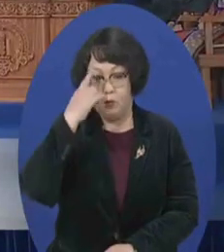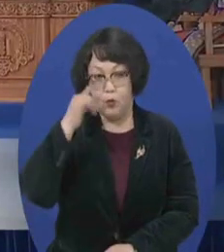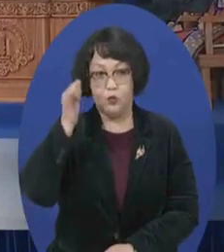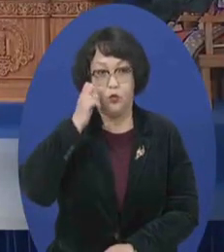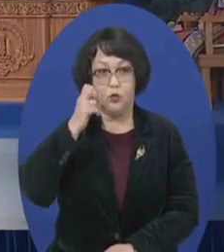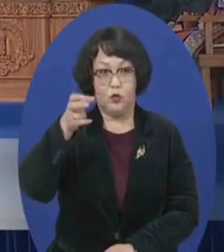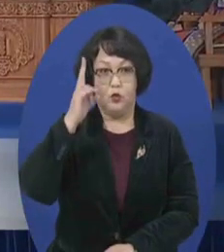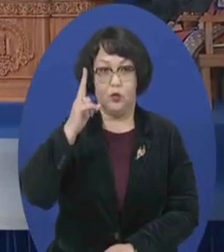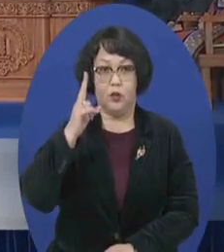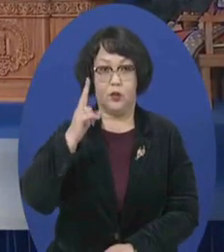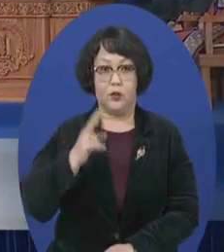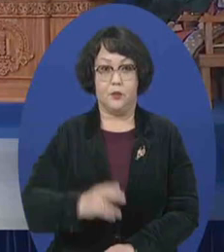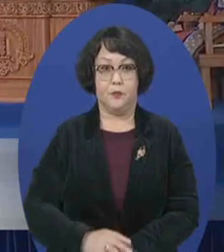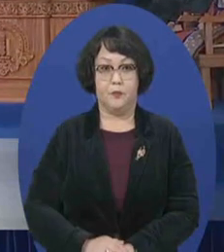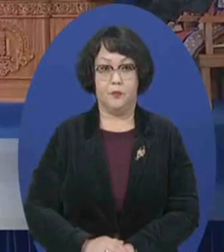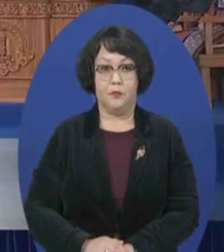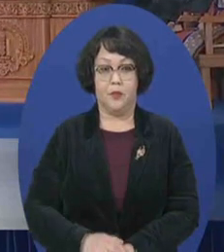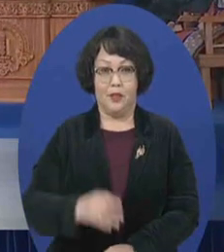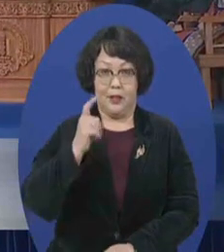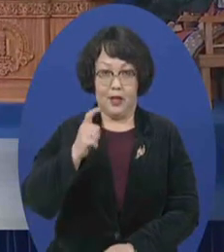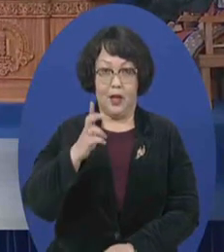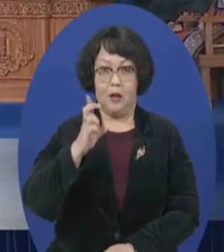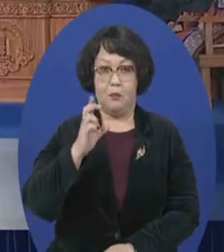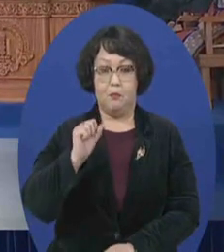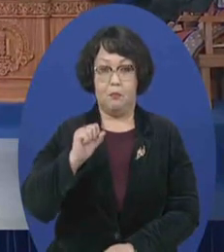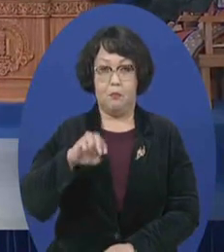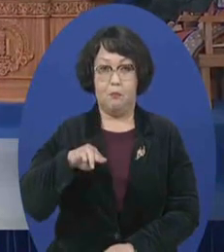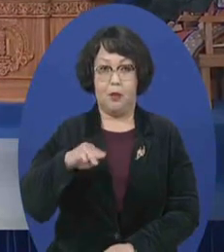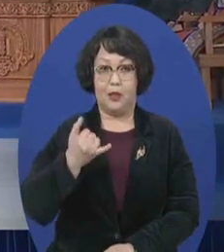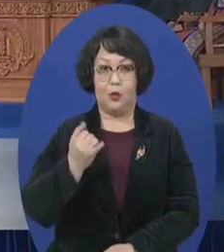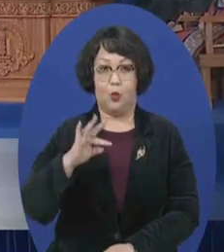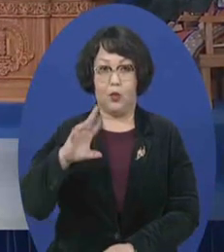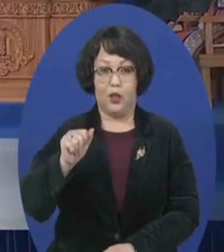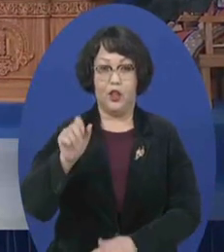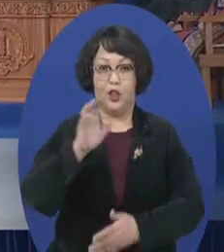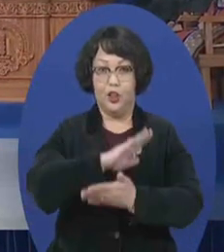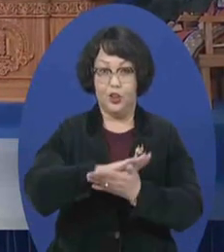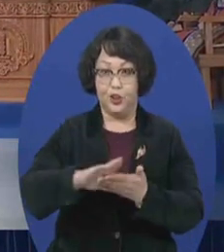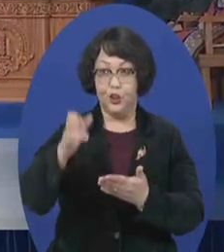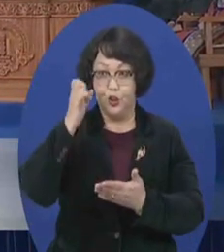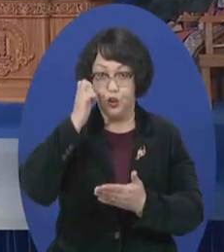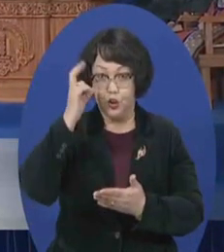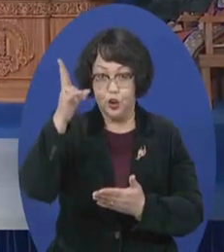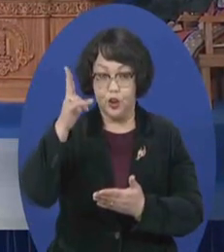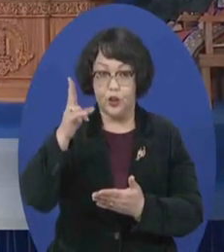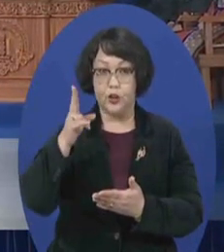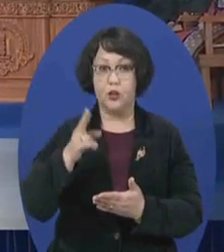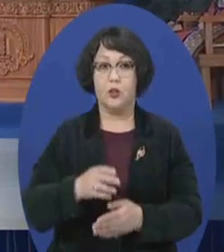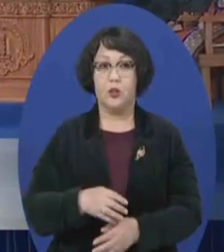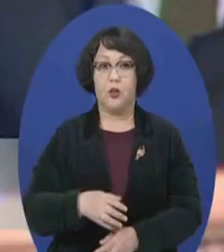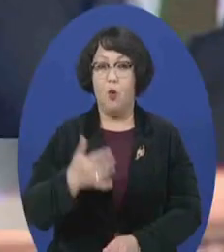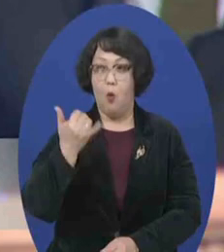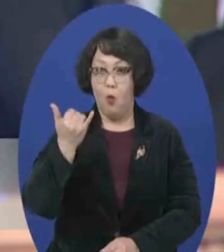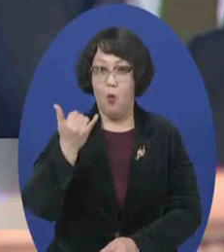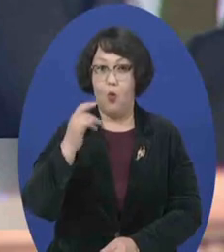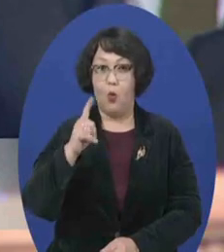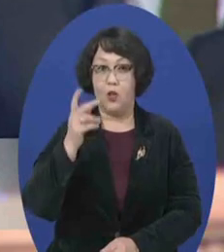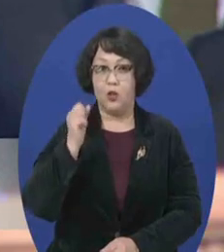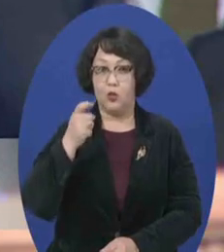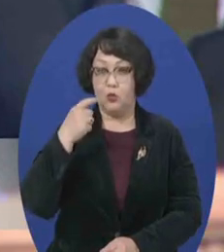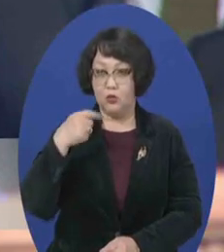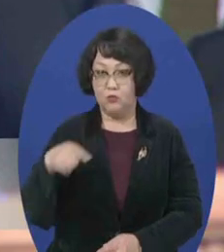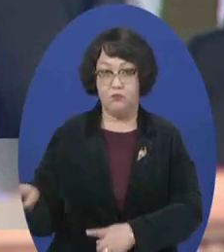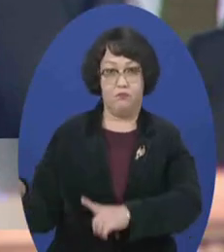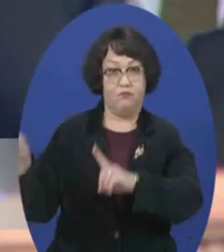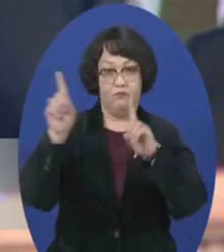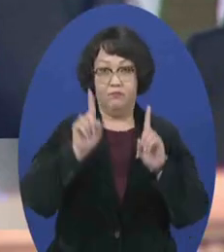Монгол улсын ерөнхийлөгч Алтмаагийн Батулга шинээр сонгогдсон ерөнхийлөгч Ухнаагийн